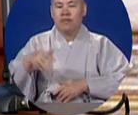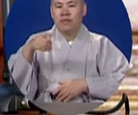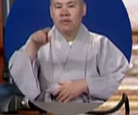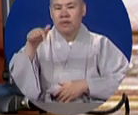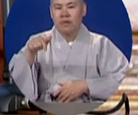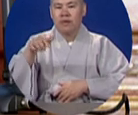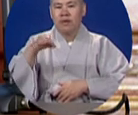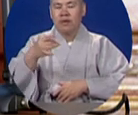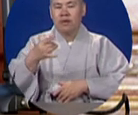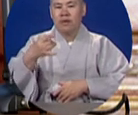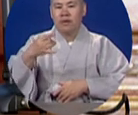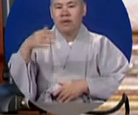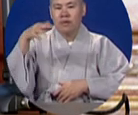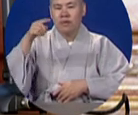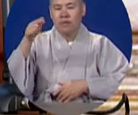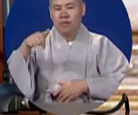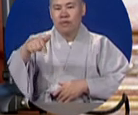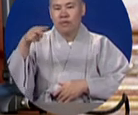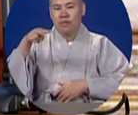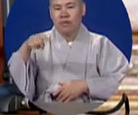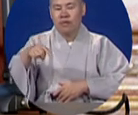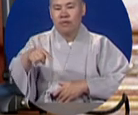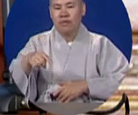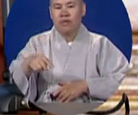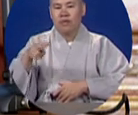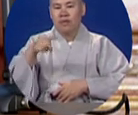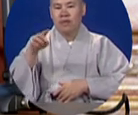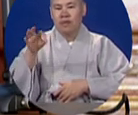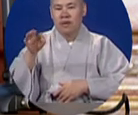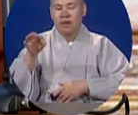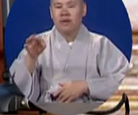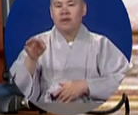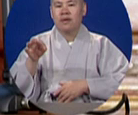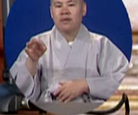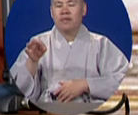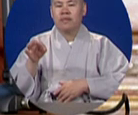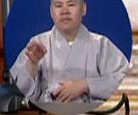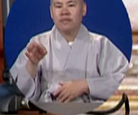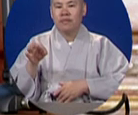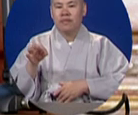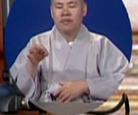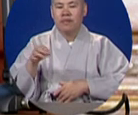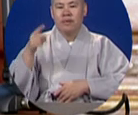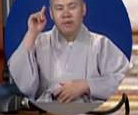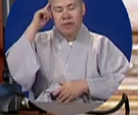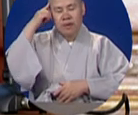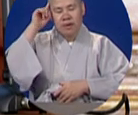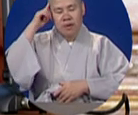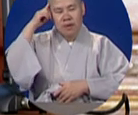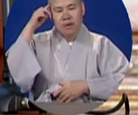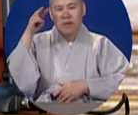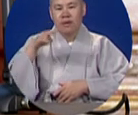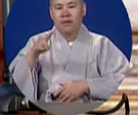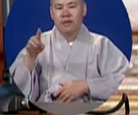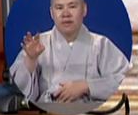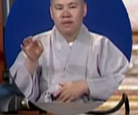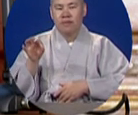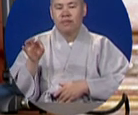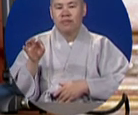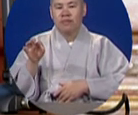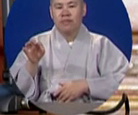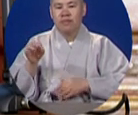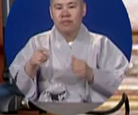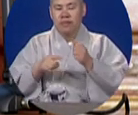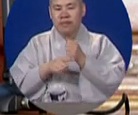다음에 상이죠 생각상자 생각상자는